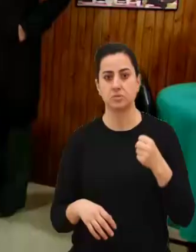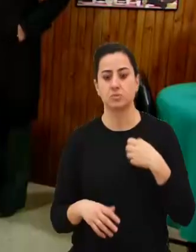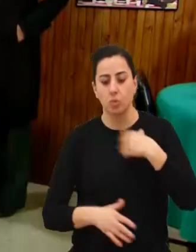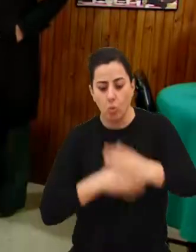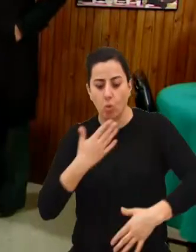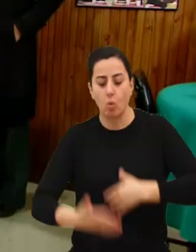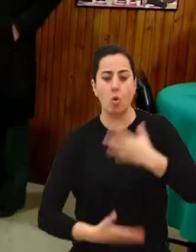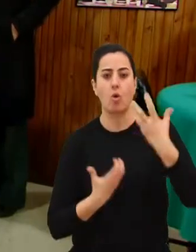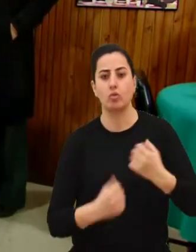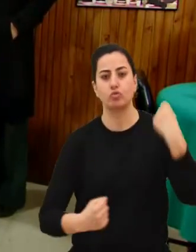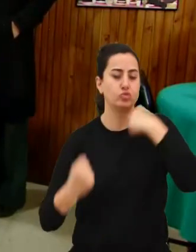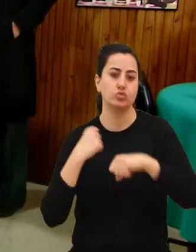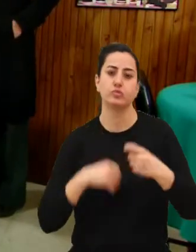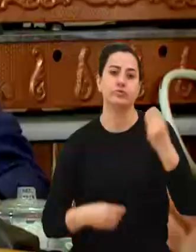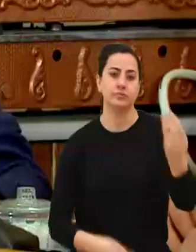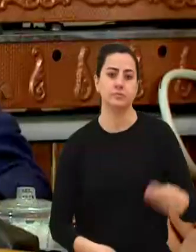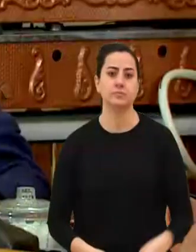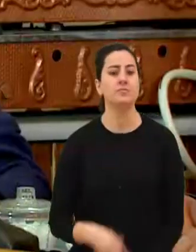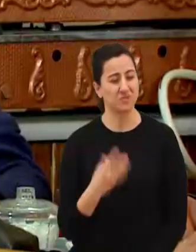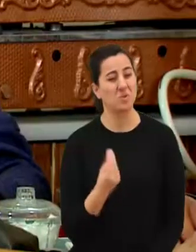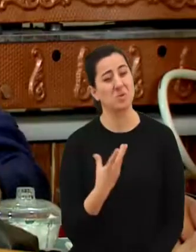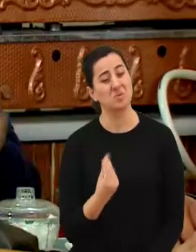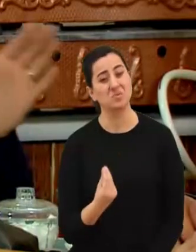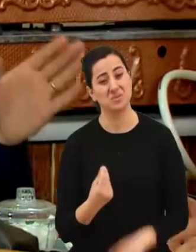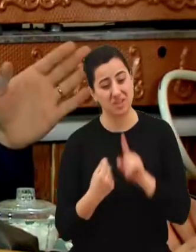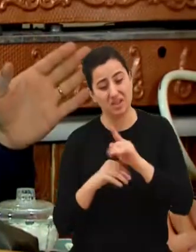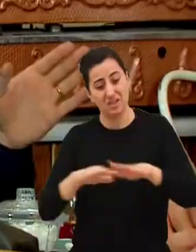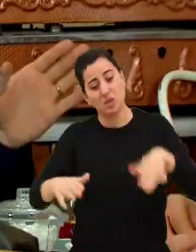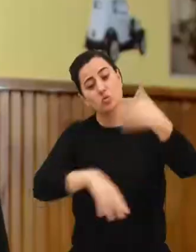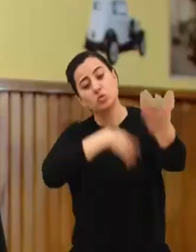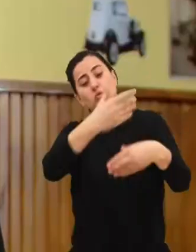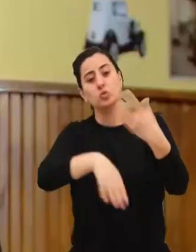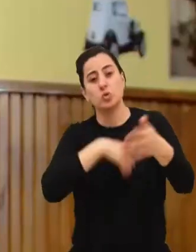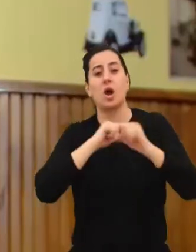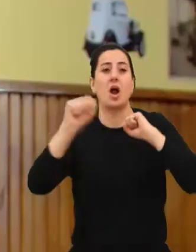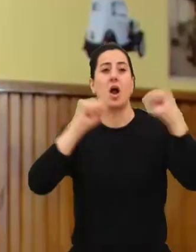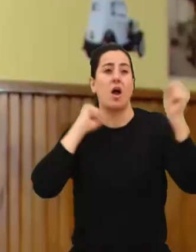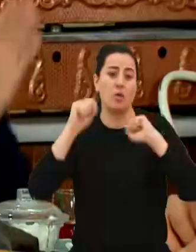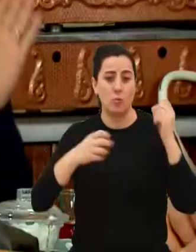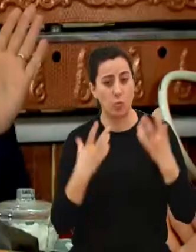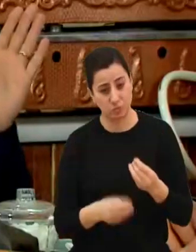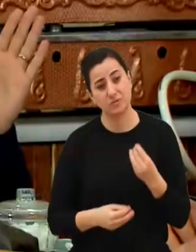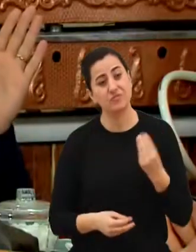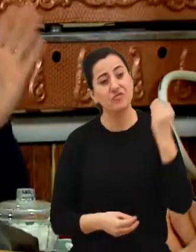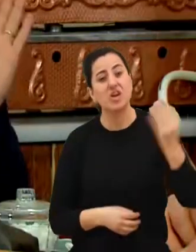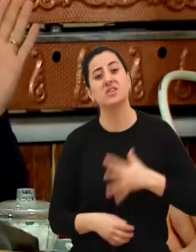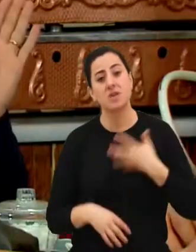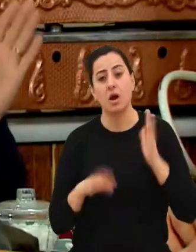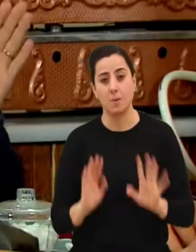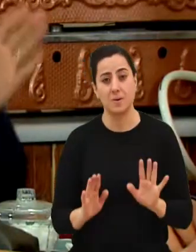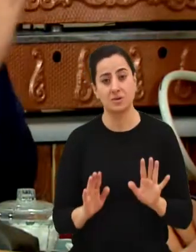yuvarlandım, süründüm ama en sonunda vermek zorunda kaldım. Tabii tabii. Yerlerde süründün, tepindin. Vermek istemedin